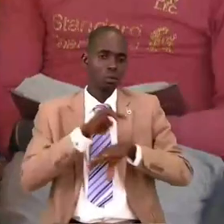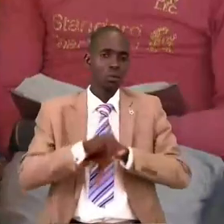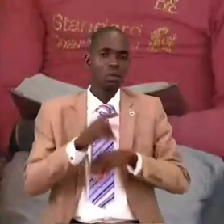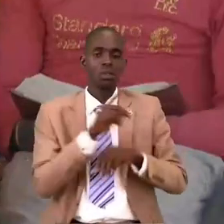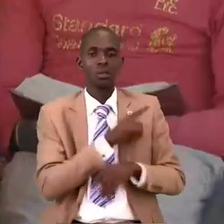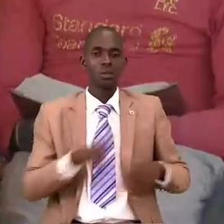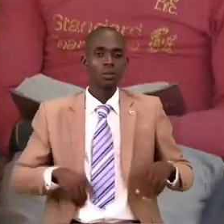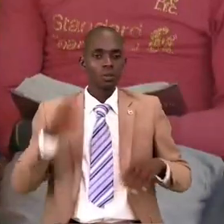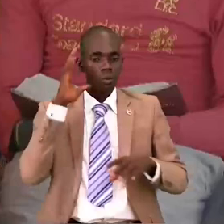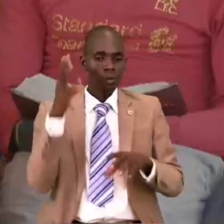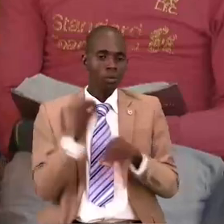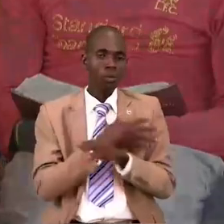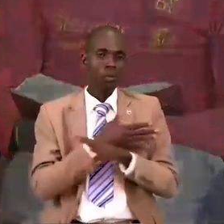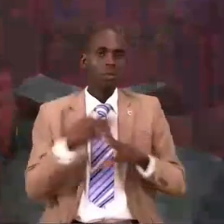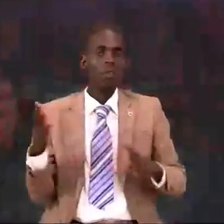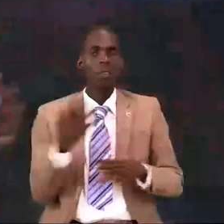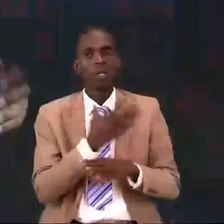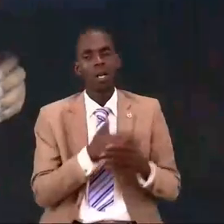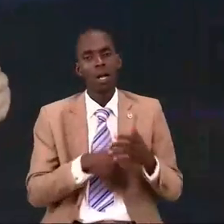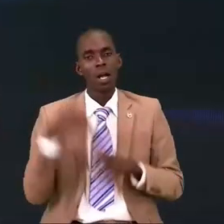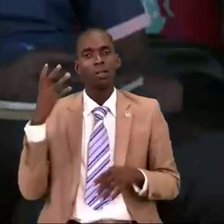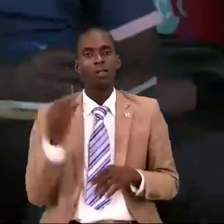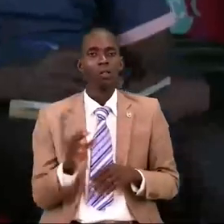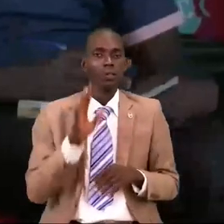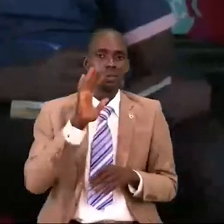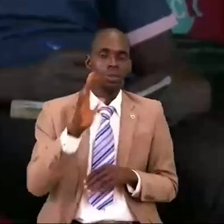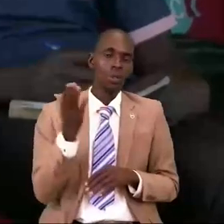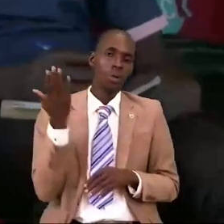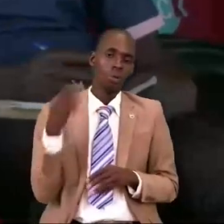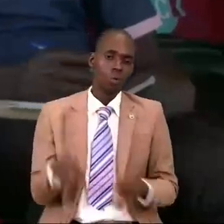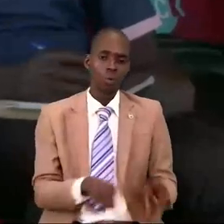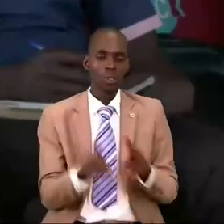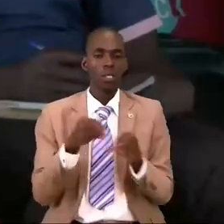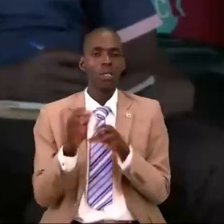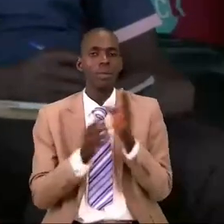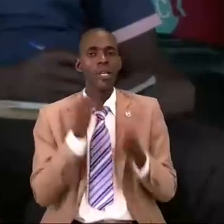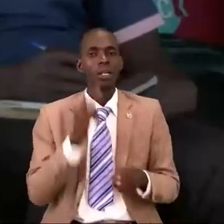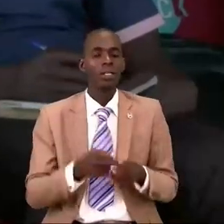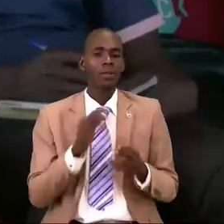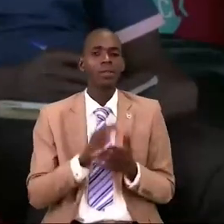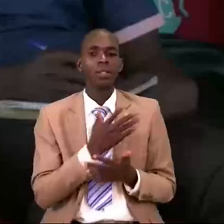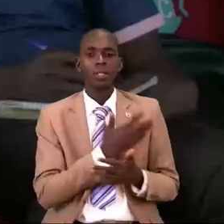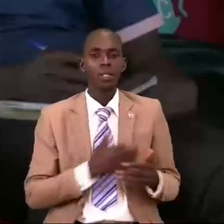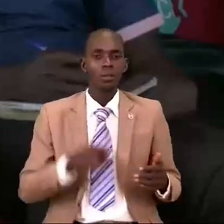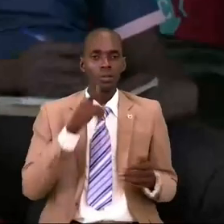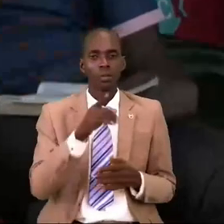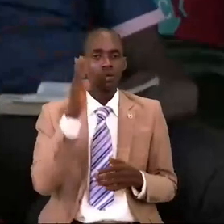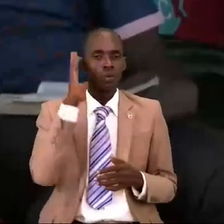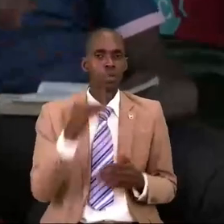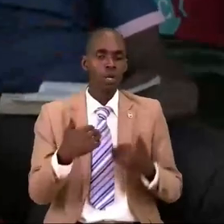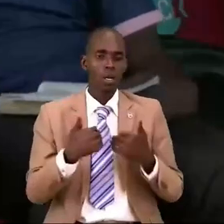nom de Jésus. Et tu auras le bon succès. J'aurai un